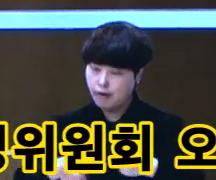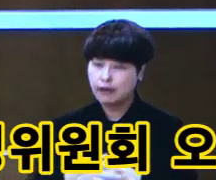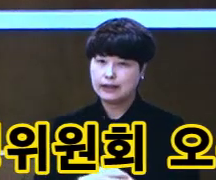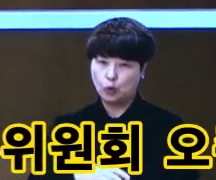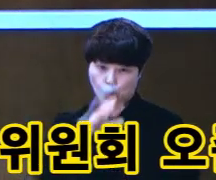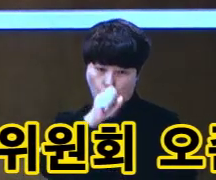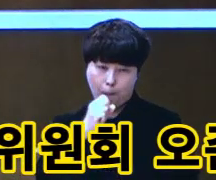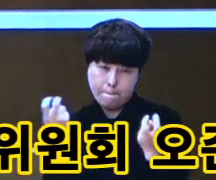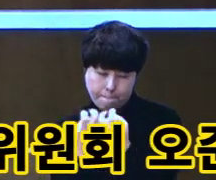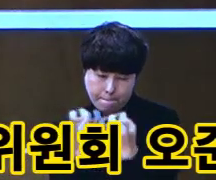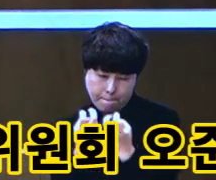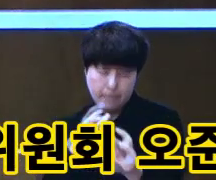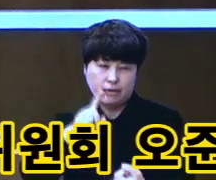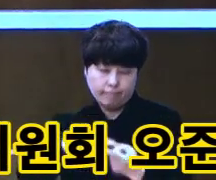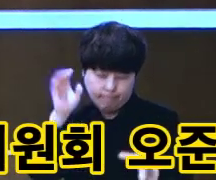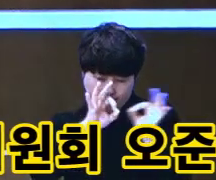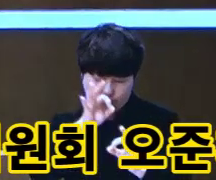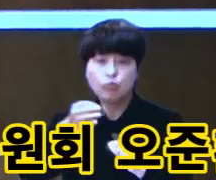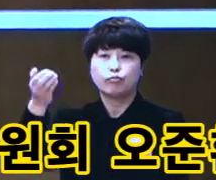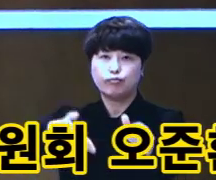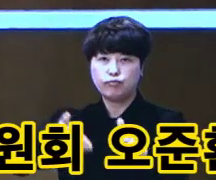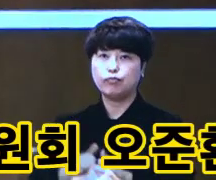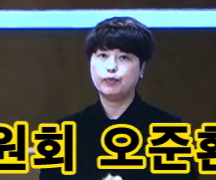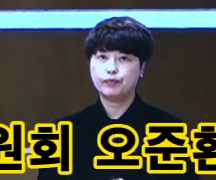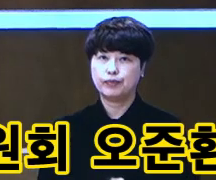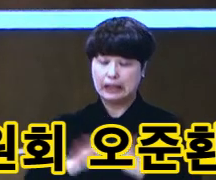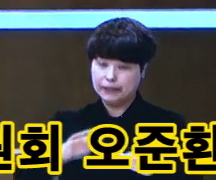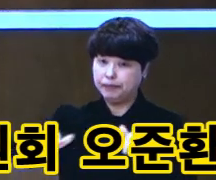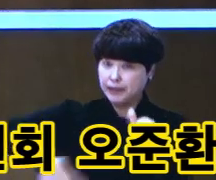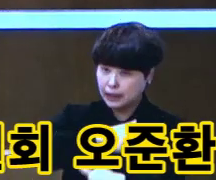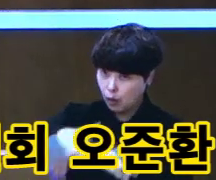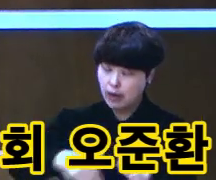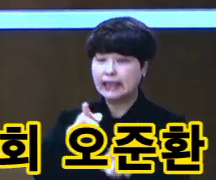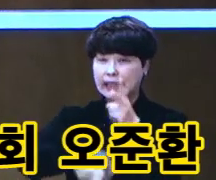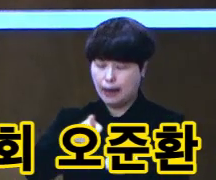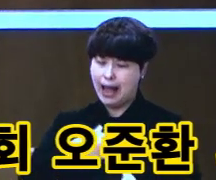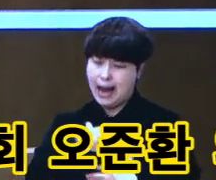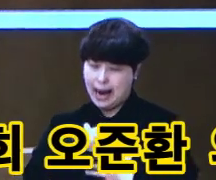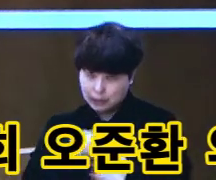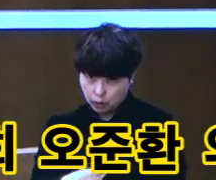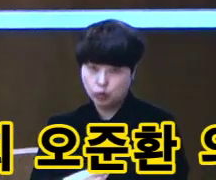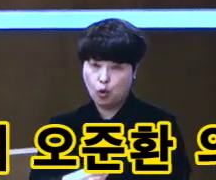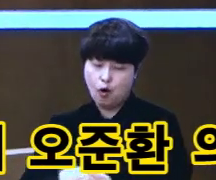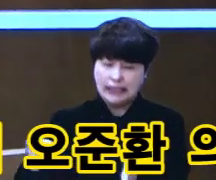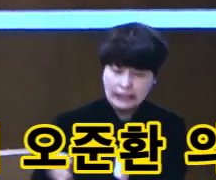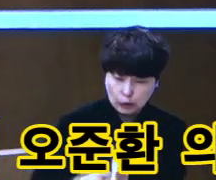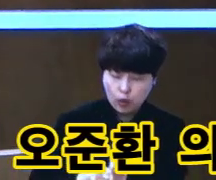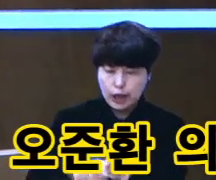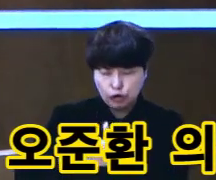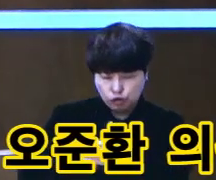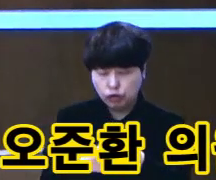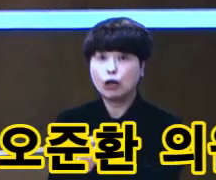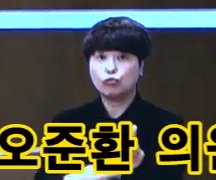만들어 주실 것을 당부 부탁드리겠습니다. 현 상황에서 사업을 안정적이고 신속하게 추진하기